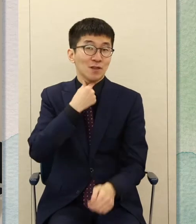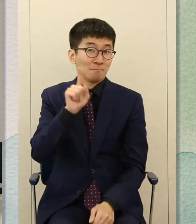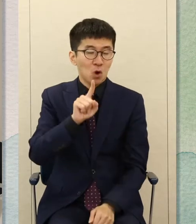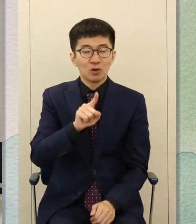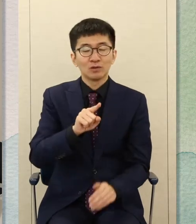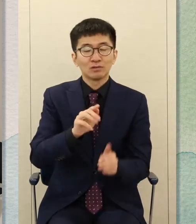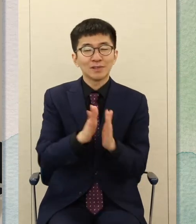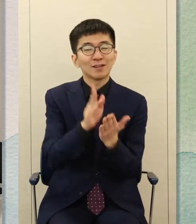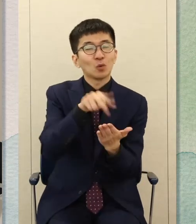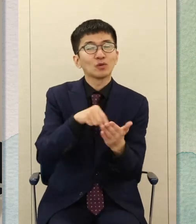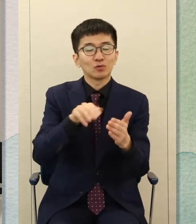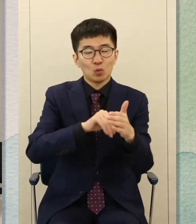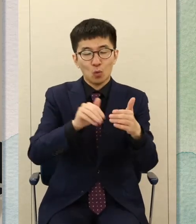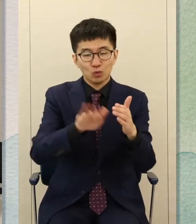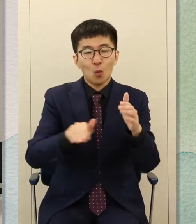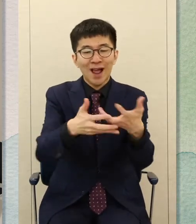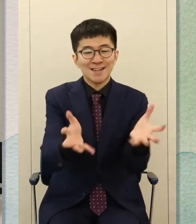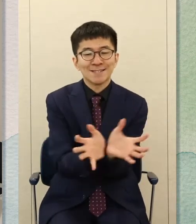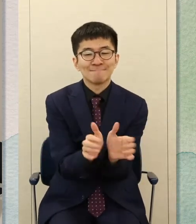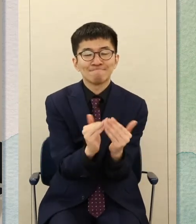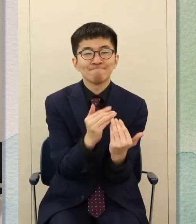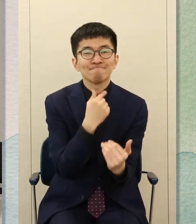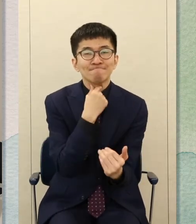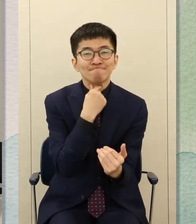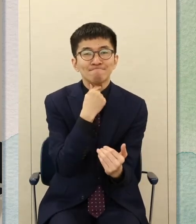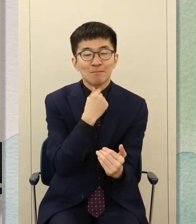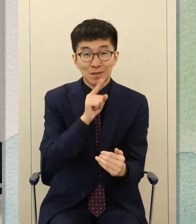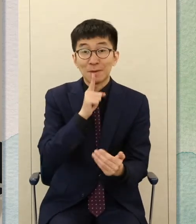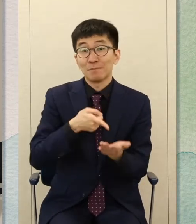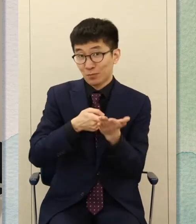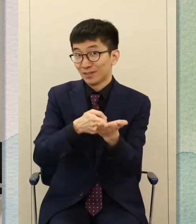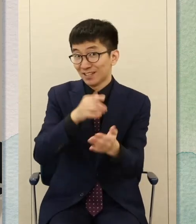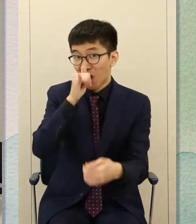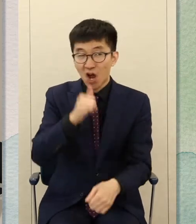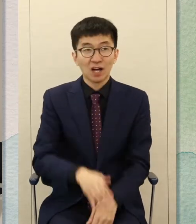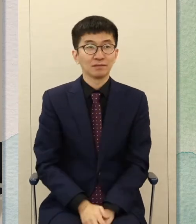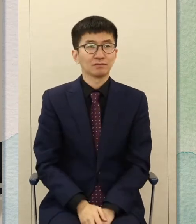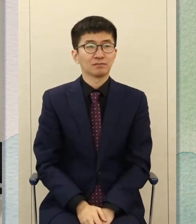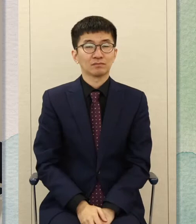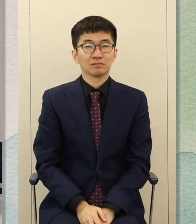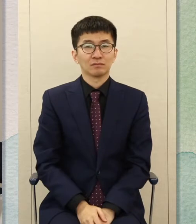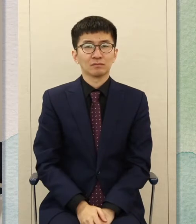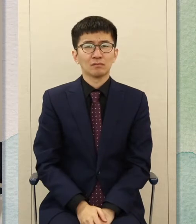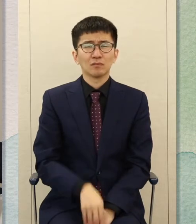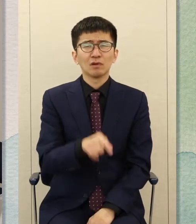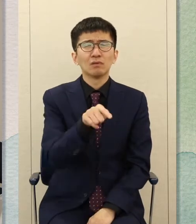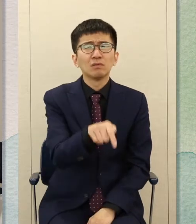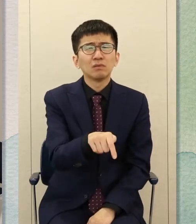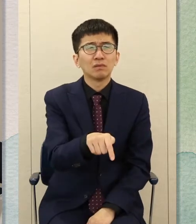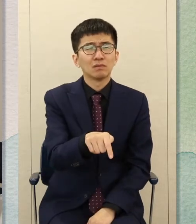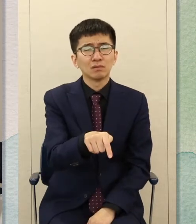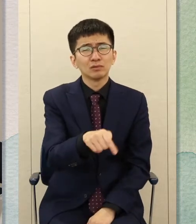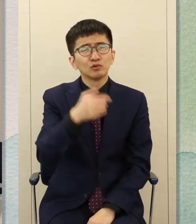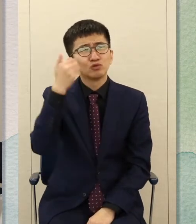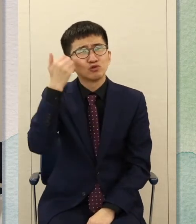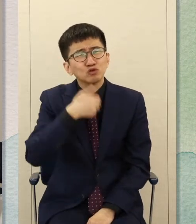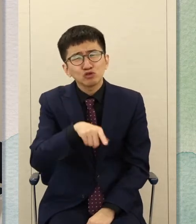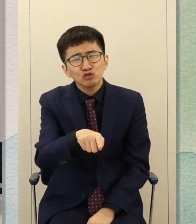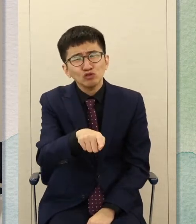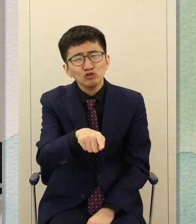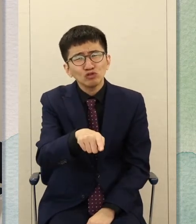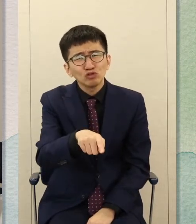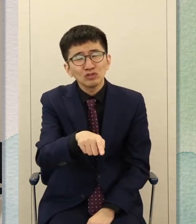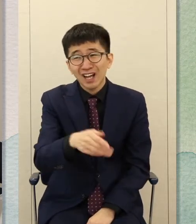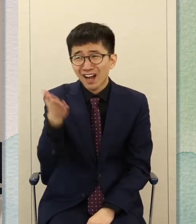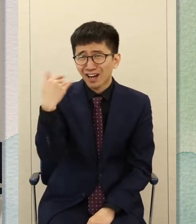합니다. 자, 그러면 이 독서 공동체의 독자는 도대체 어떻게 생겨먹은 사람들인가? 예, 아까 보여드린